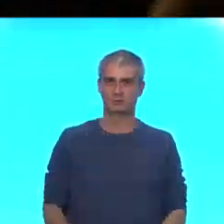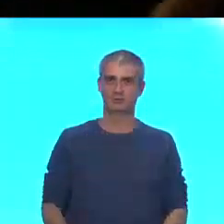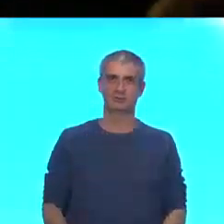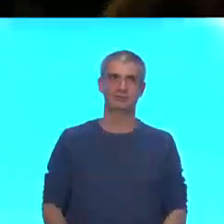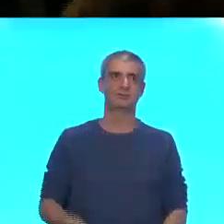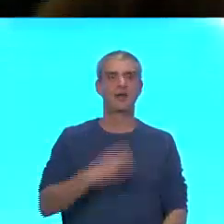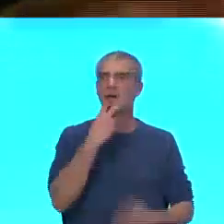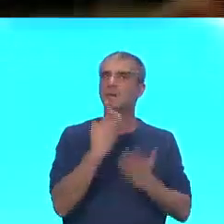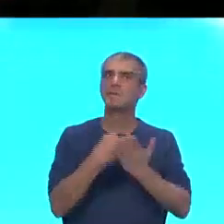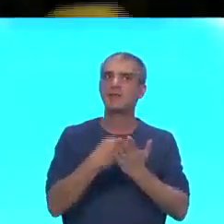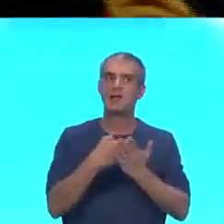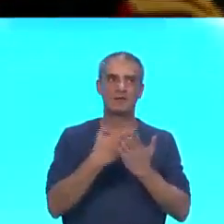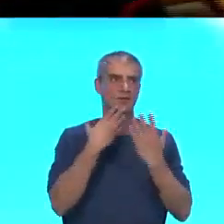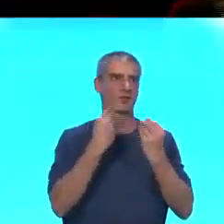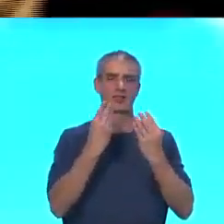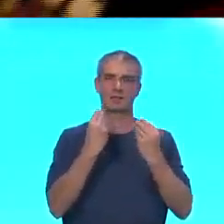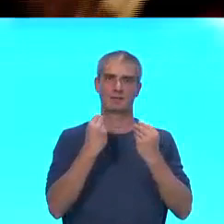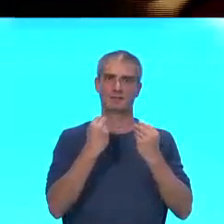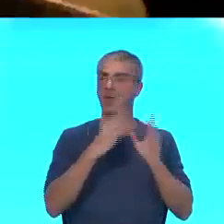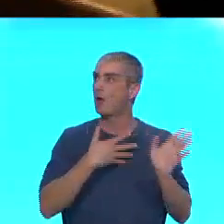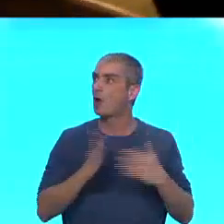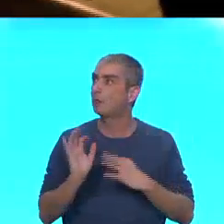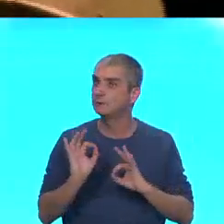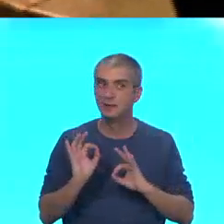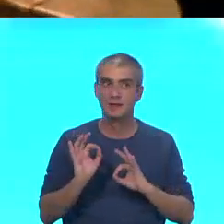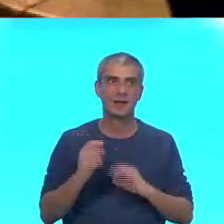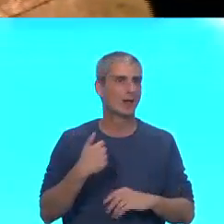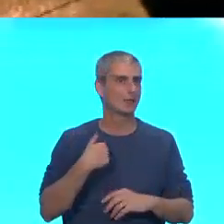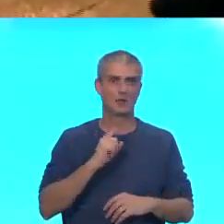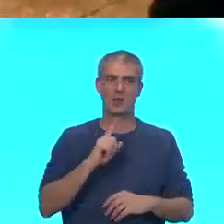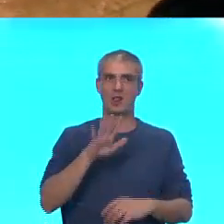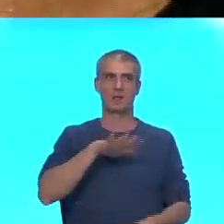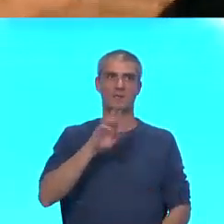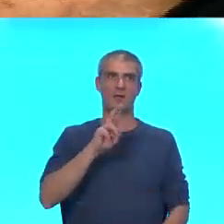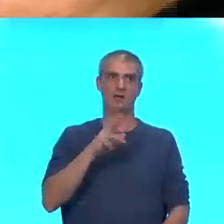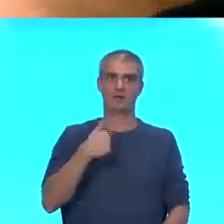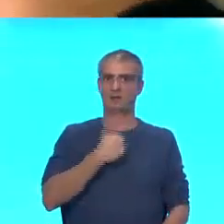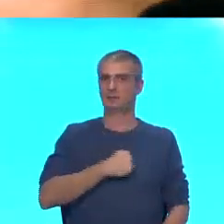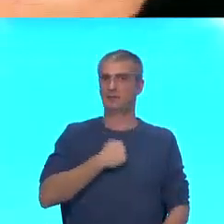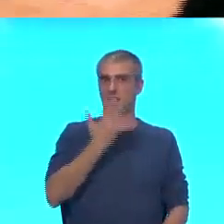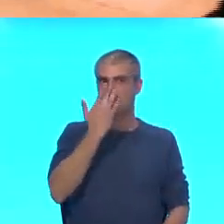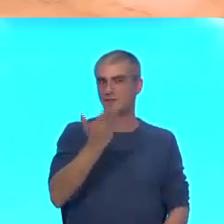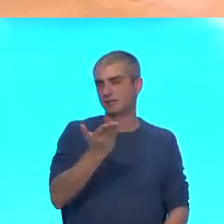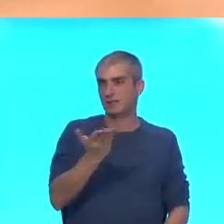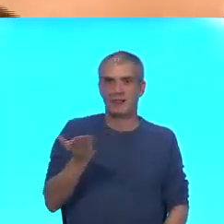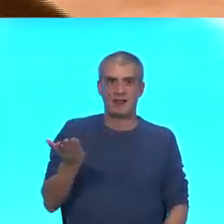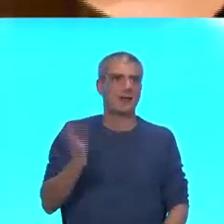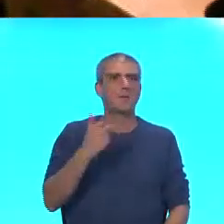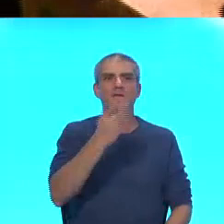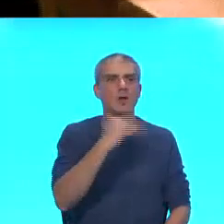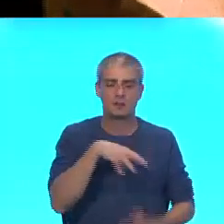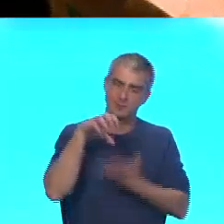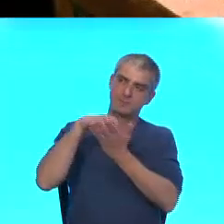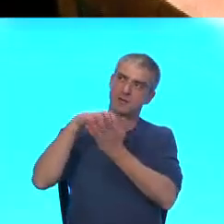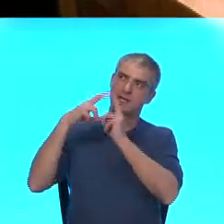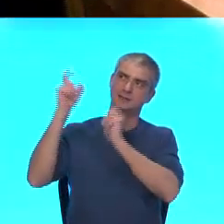יבוא, חבר'ה. אתה בסדר? אני לא מרחביה. אני מצטערת לבאס לך. לא, מאיפה? ממרכז